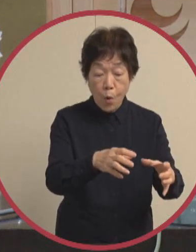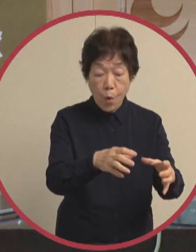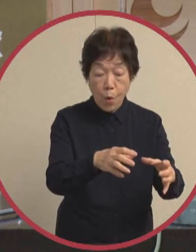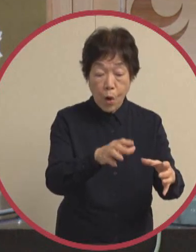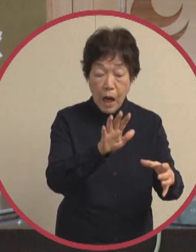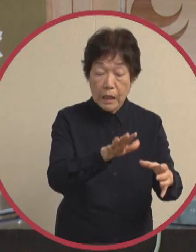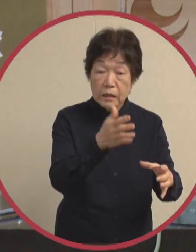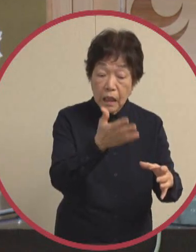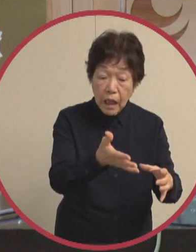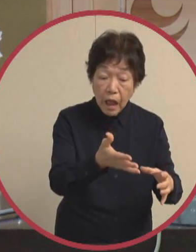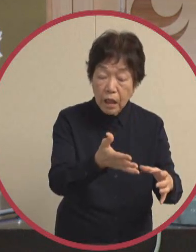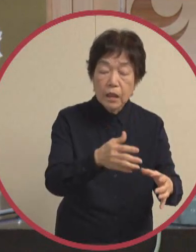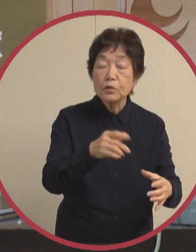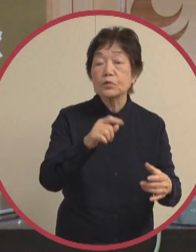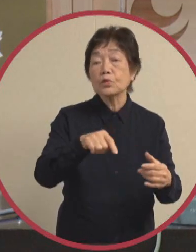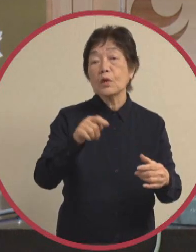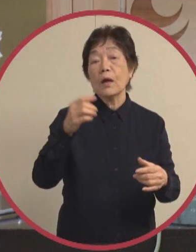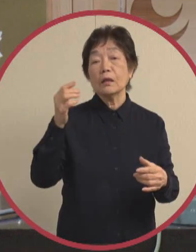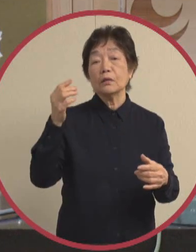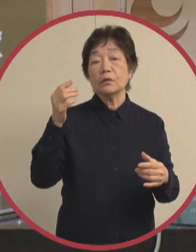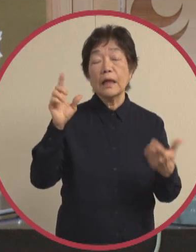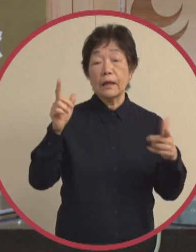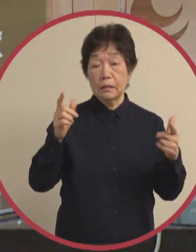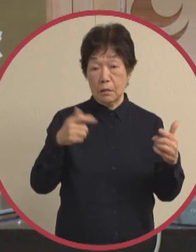というと、そういう状況じゃなかったわけですね。